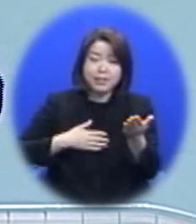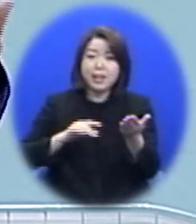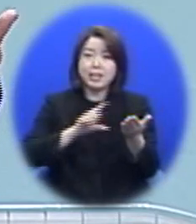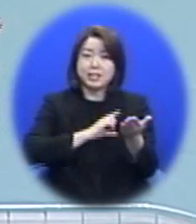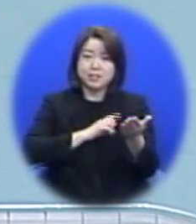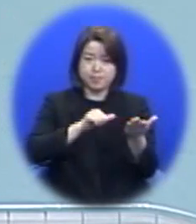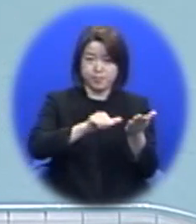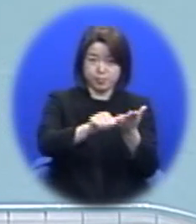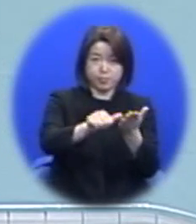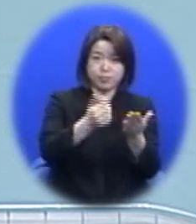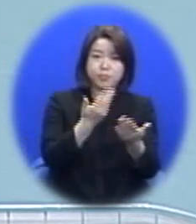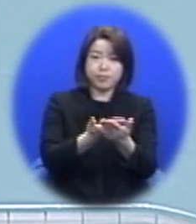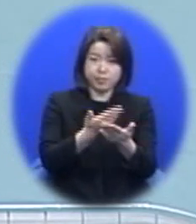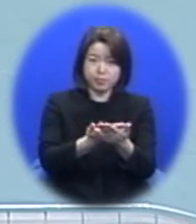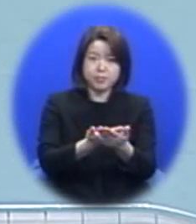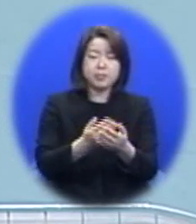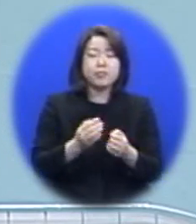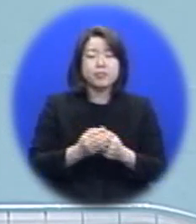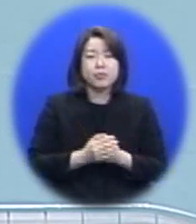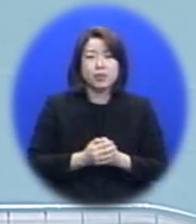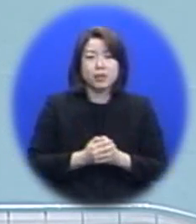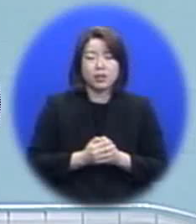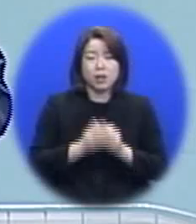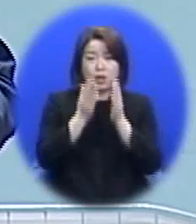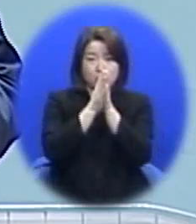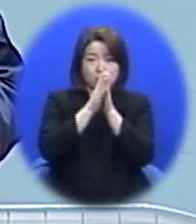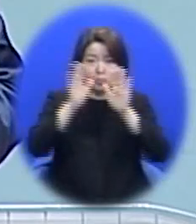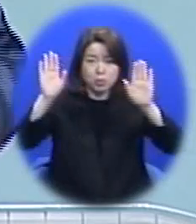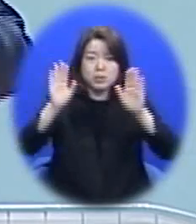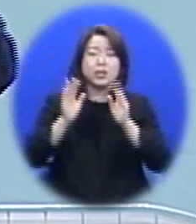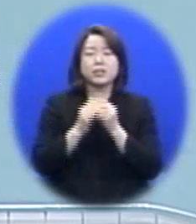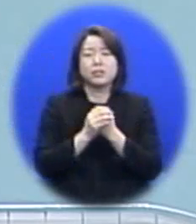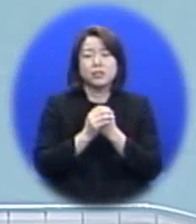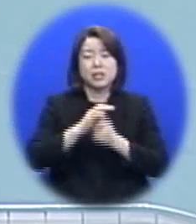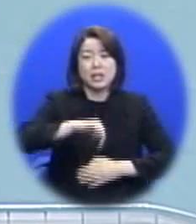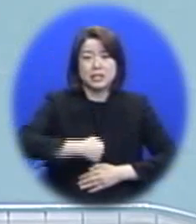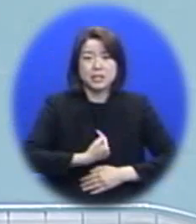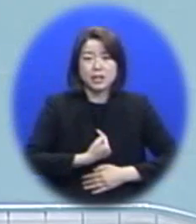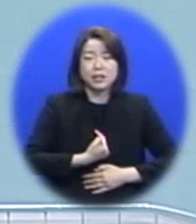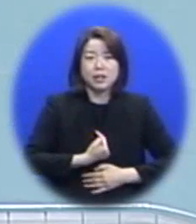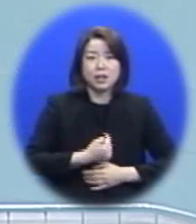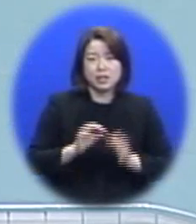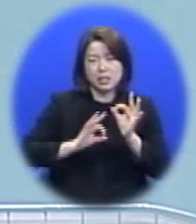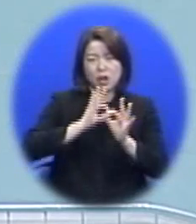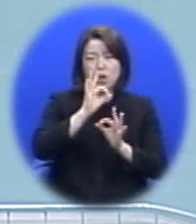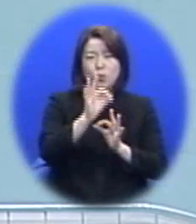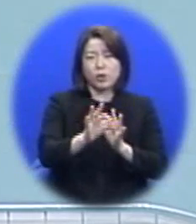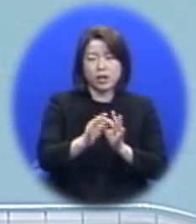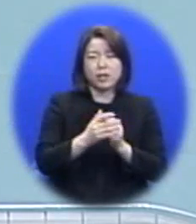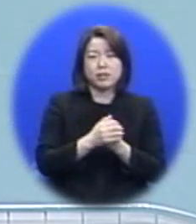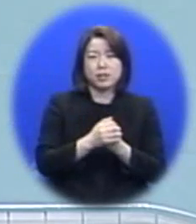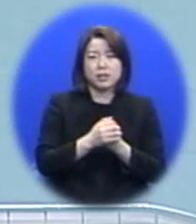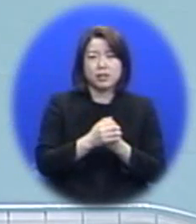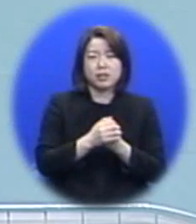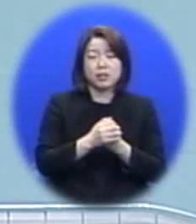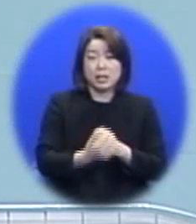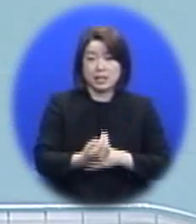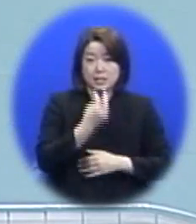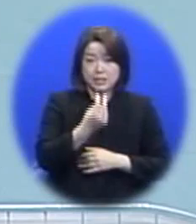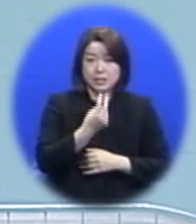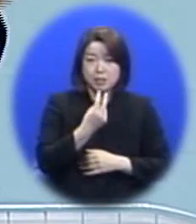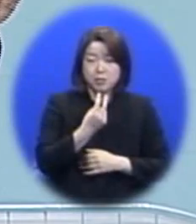이름을 지워버려 주옵소서. 모세는 자기가 영원한